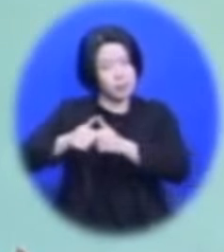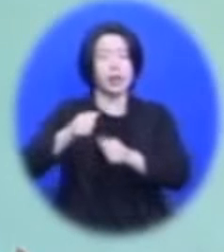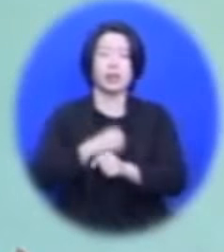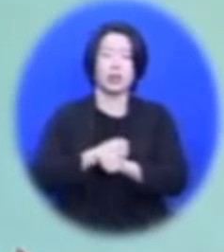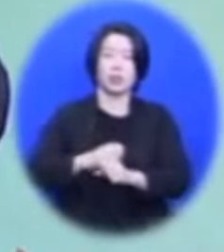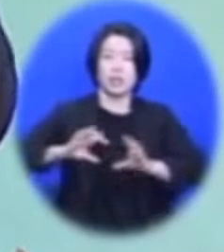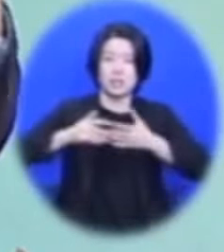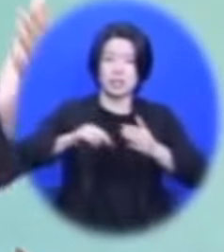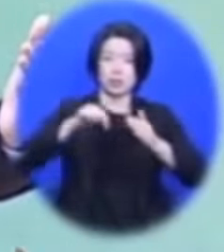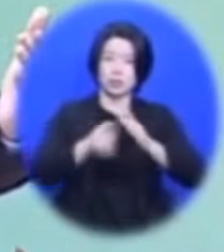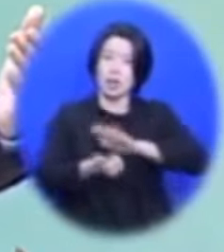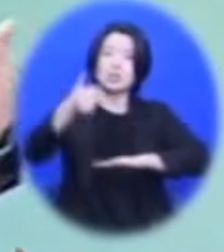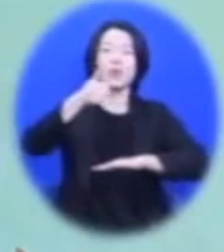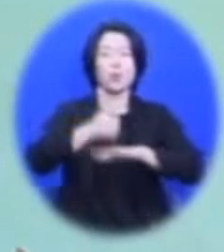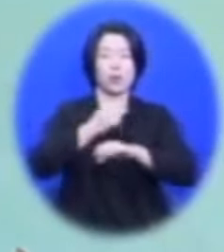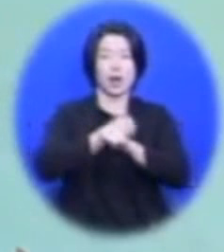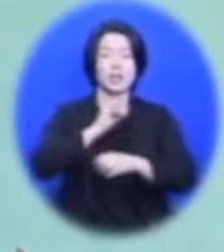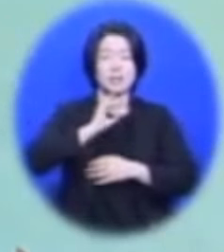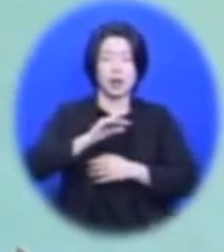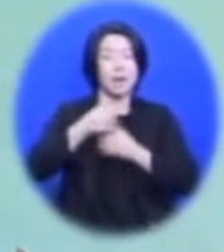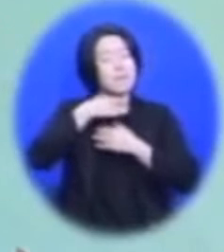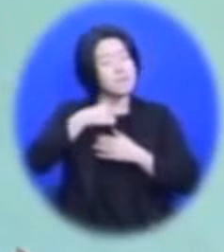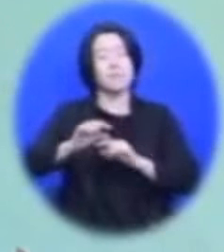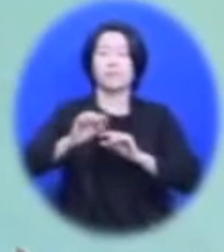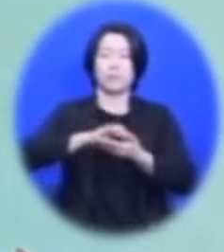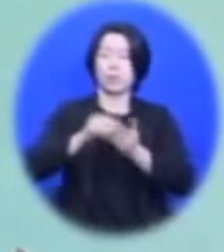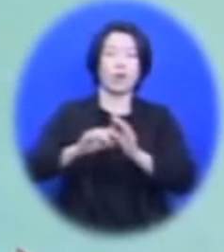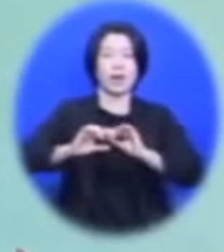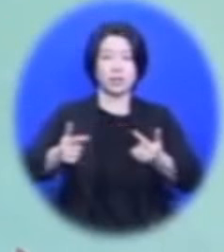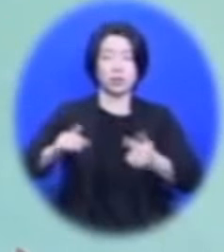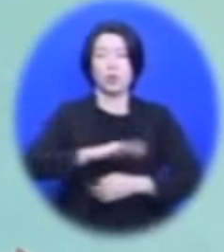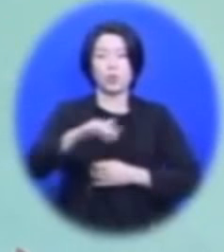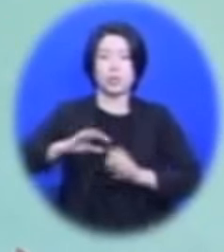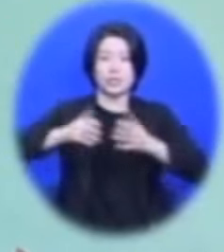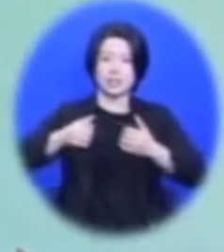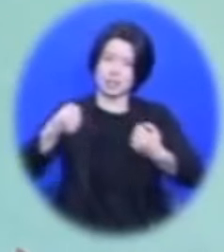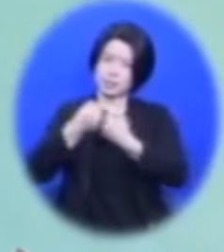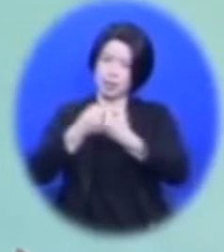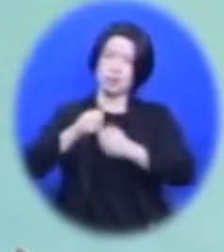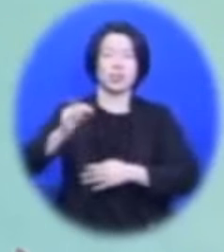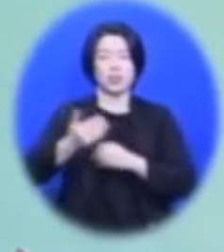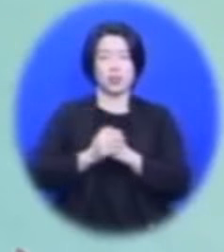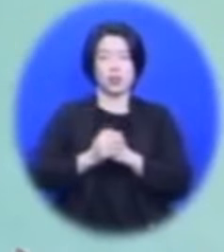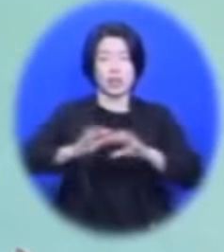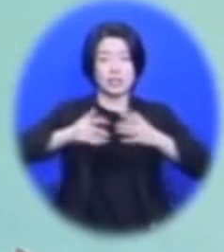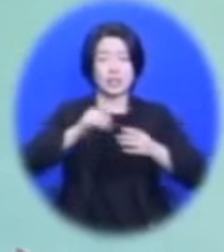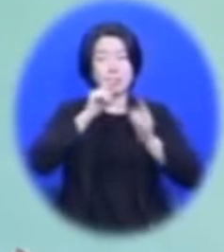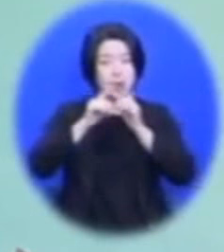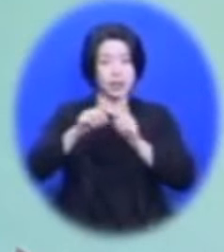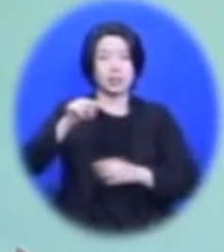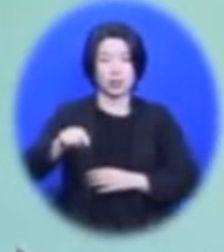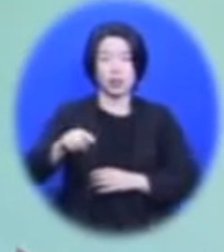그저 세상에서 성공하기만 바라는 정도가 아니고 우리는 세상과 싸우게 돼요. 세상이 말하는 것과